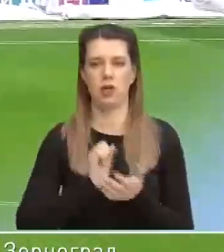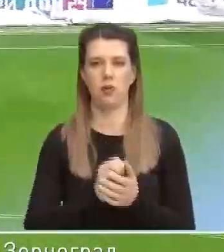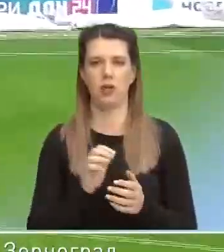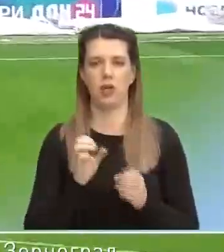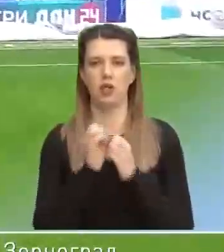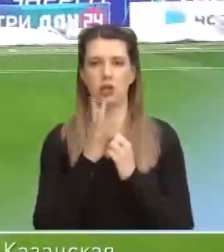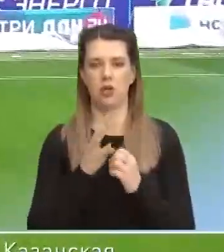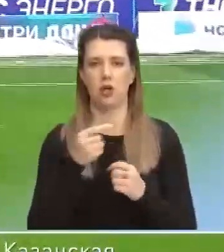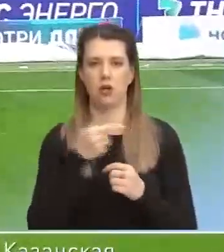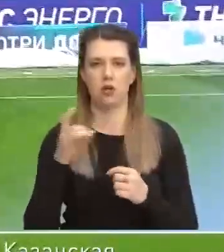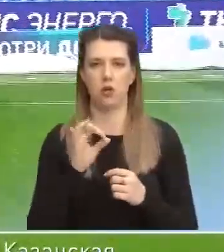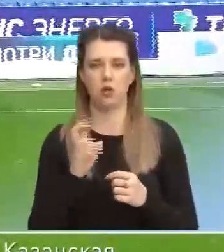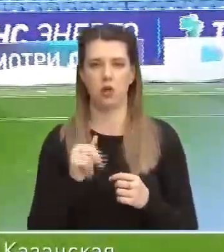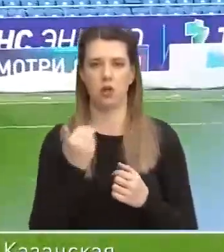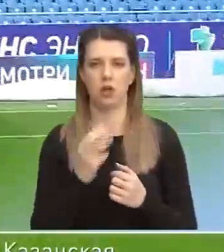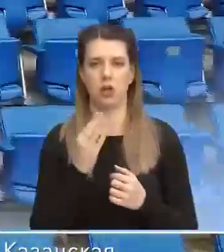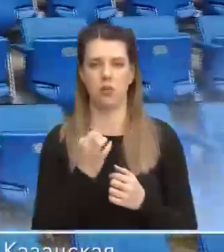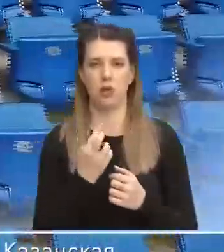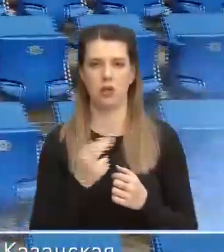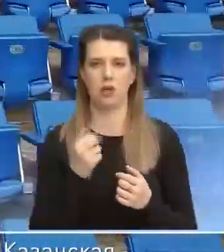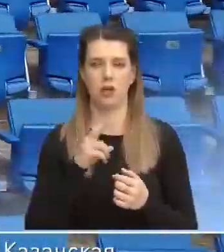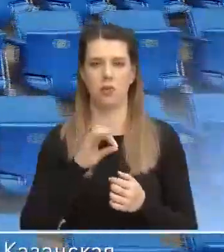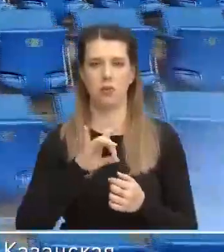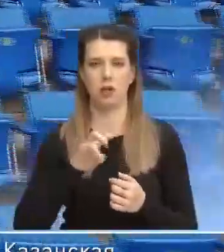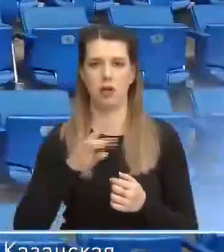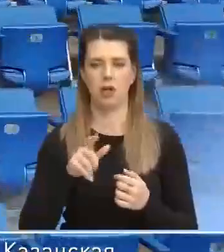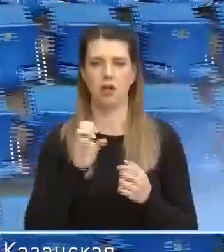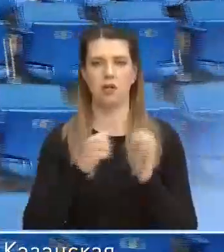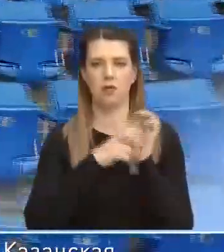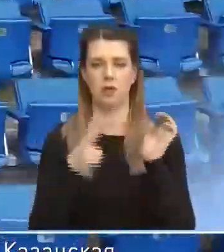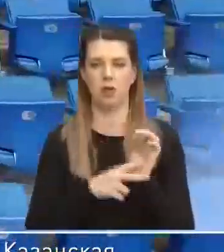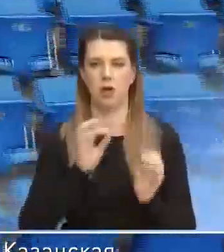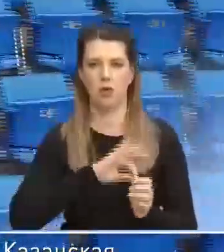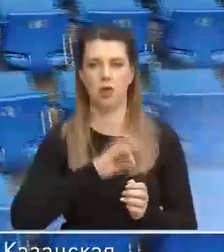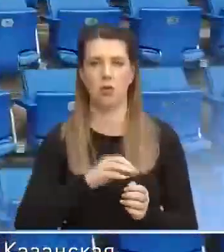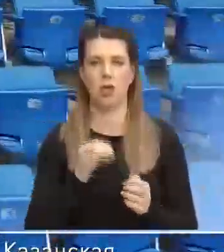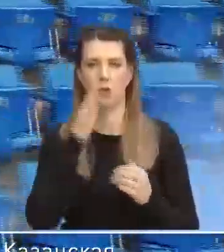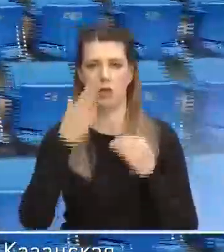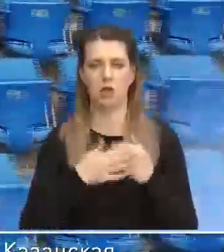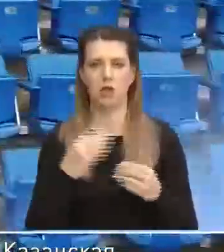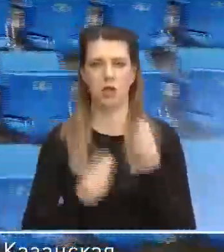занимает 14-ю строчку турнирной таблицы премьер-лиги с 18 очками, а